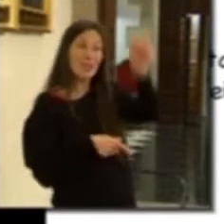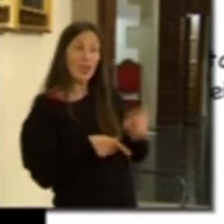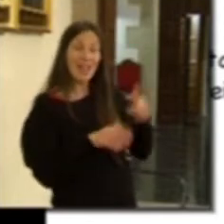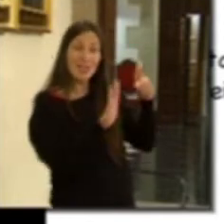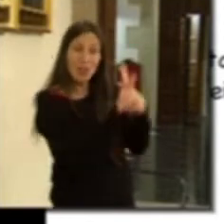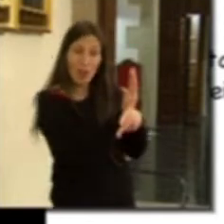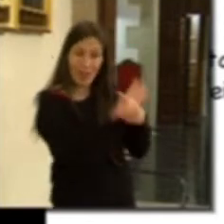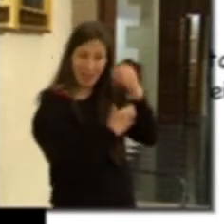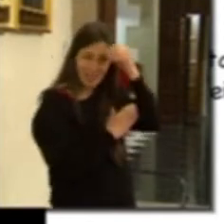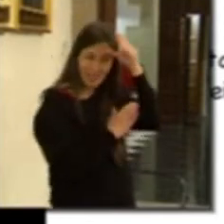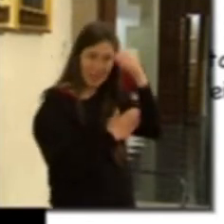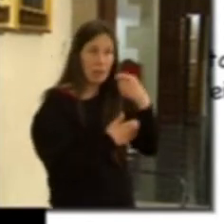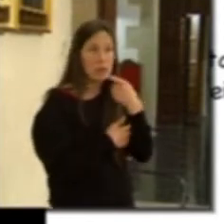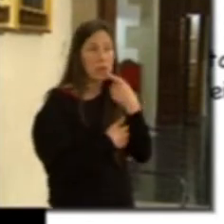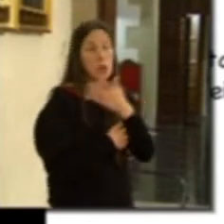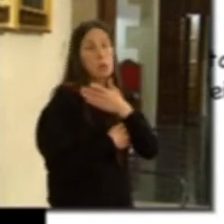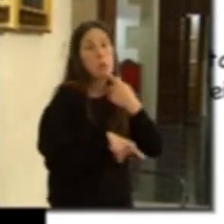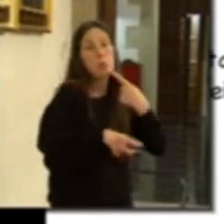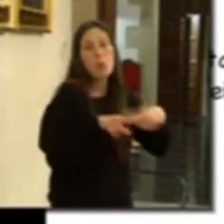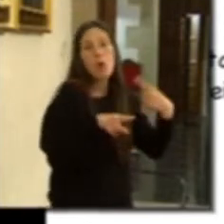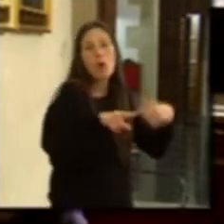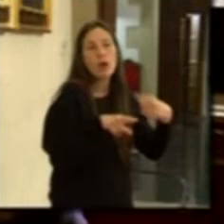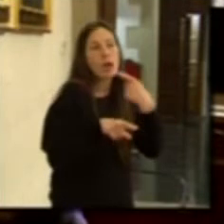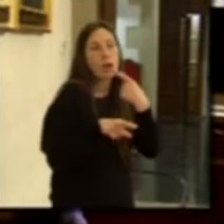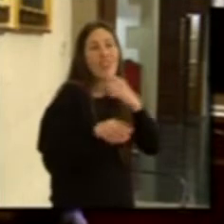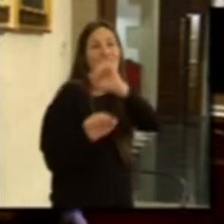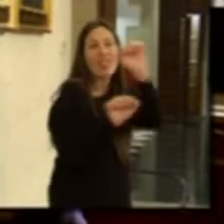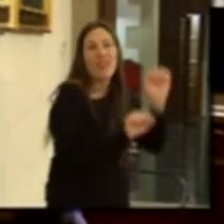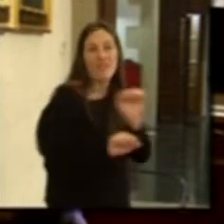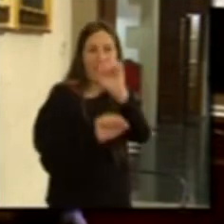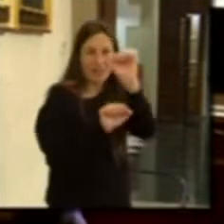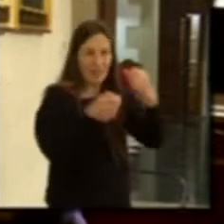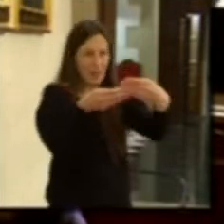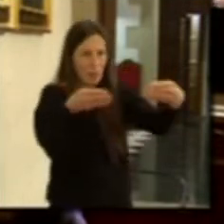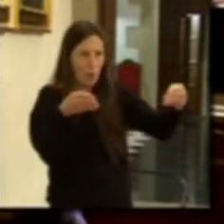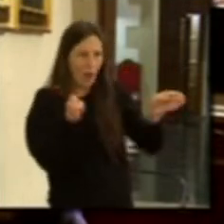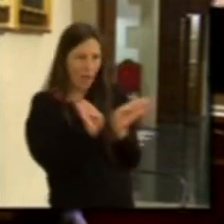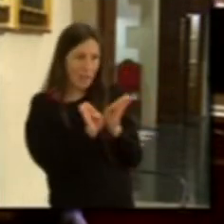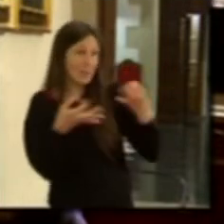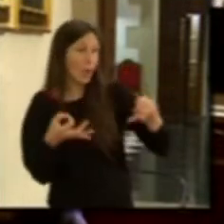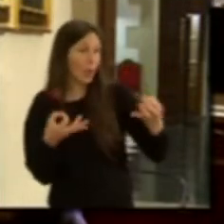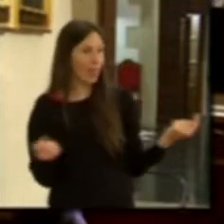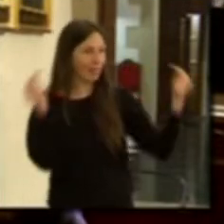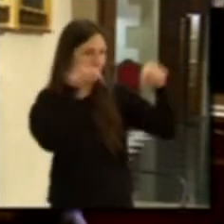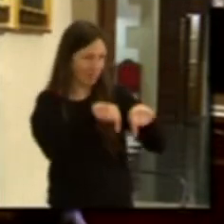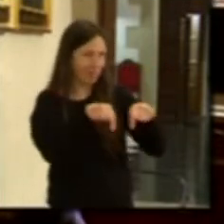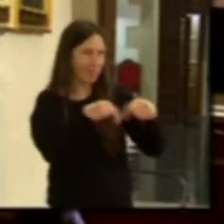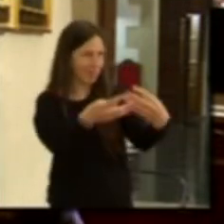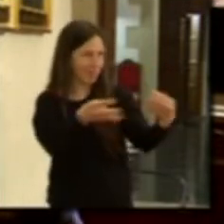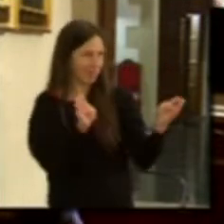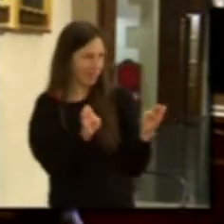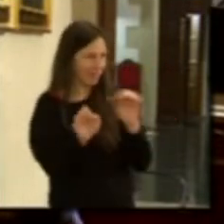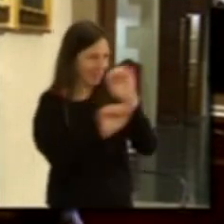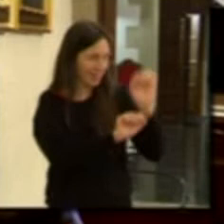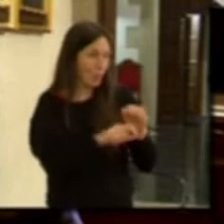dirà per raons de defensa, perquè pensem en aquella ciutat emmurallada on la gent està dintre i quan hi ha un conflicte i una guerra